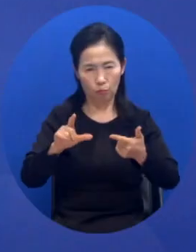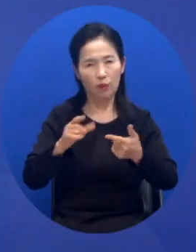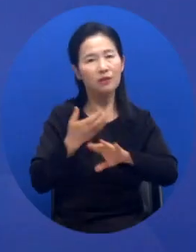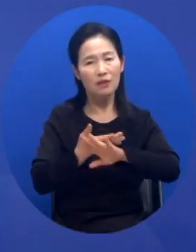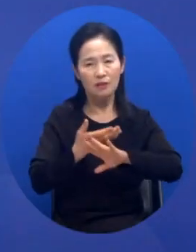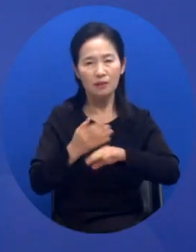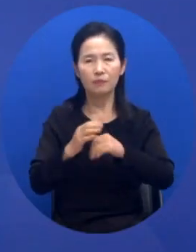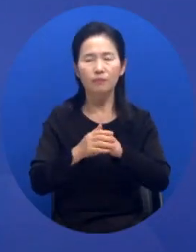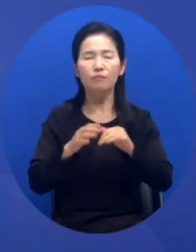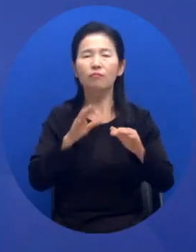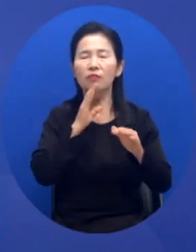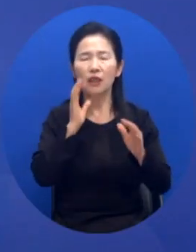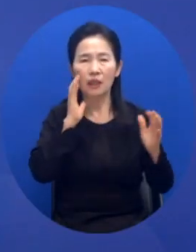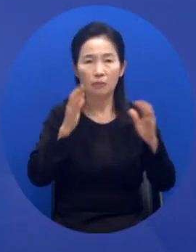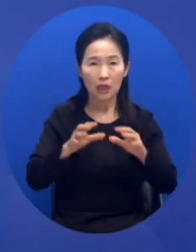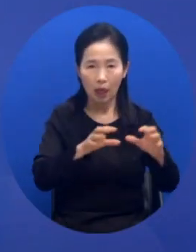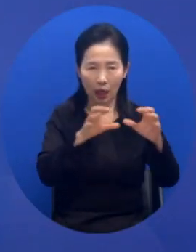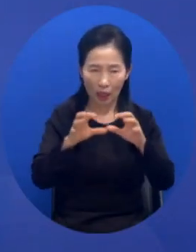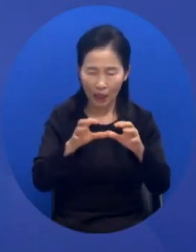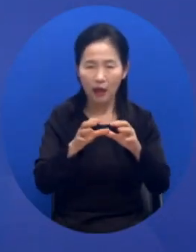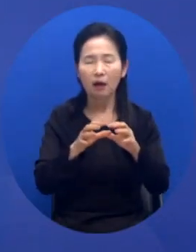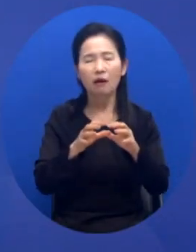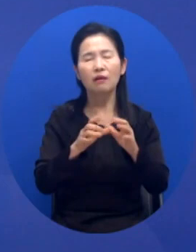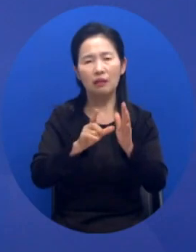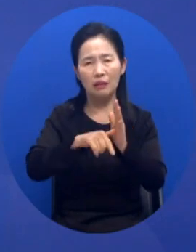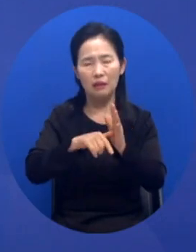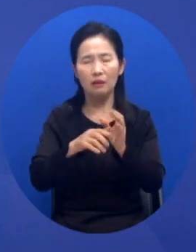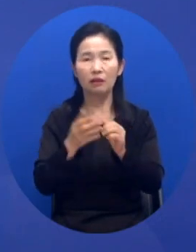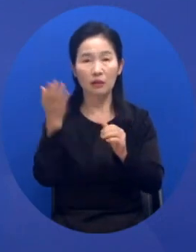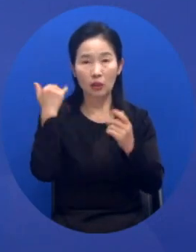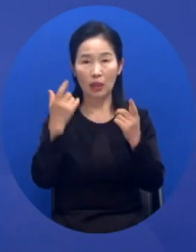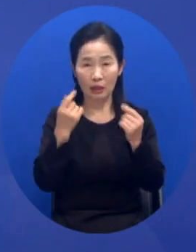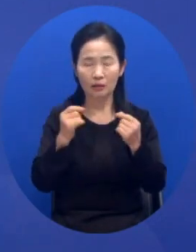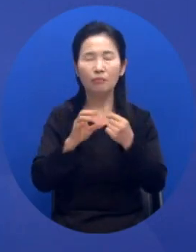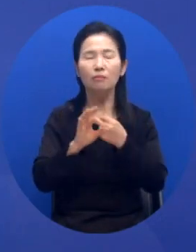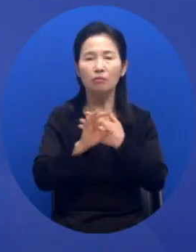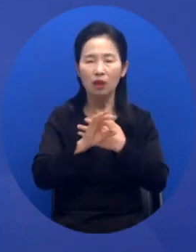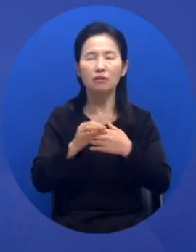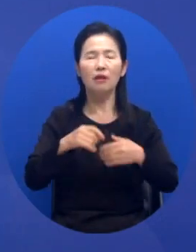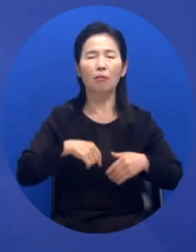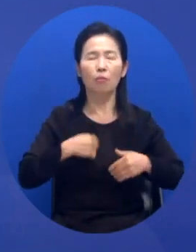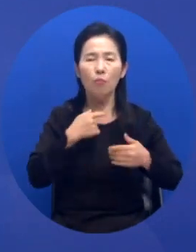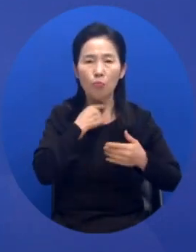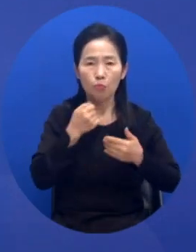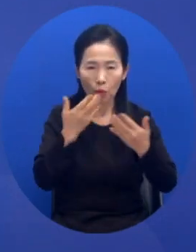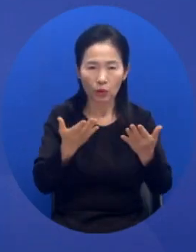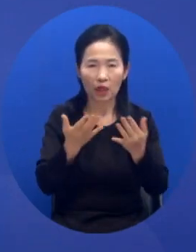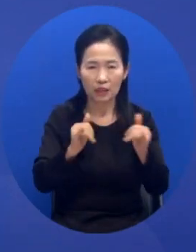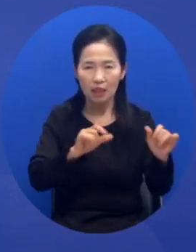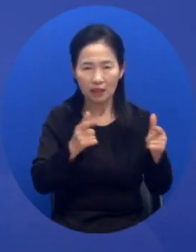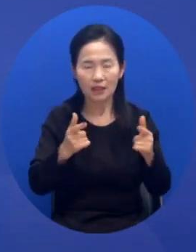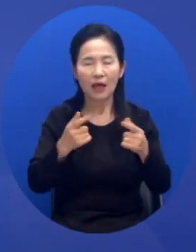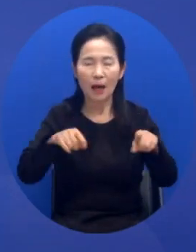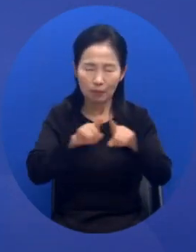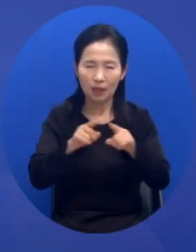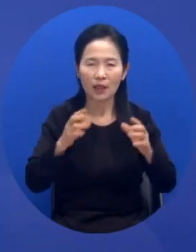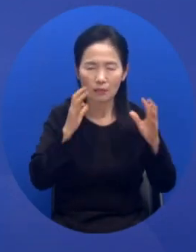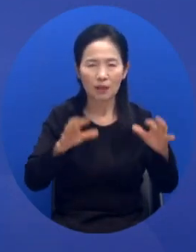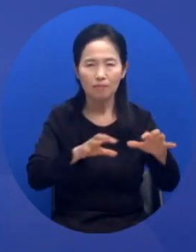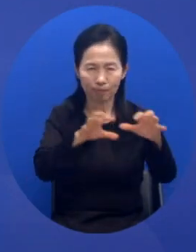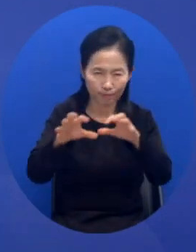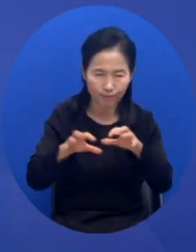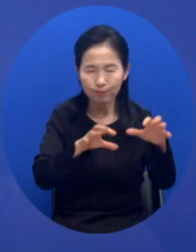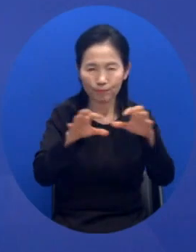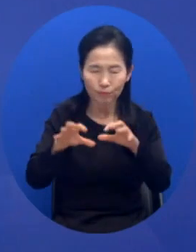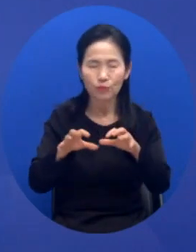이제 김장철이 잖아요 예전같았으면 이제 모교인 들이나 자원봉사자들이 한 곳에 모여서 4 이제 김장을 다 같이 하고 또 이제